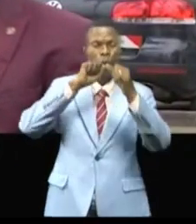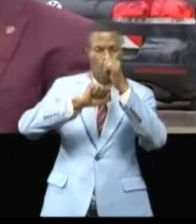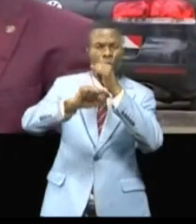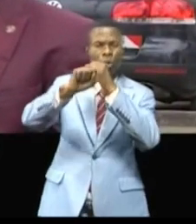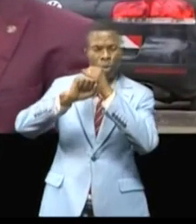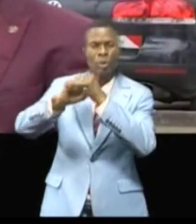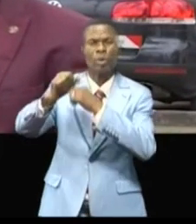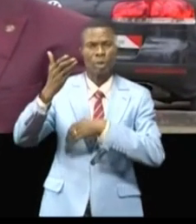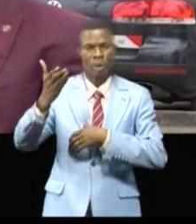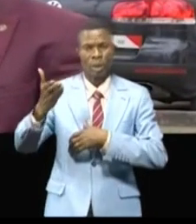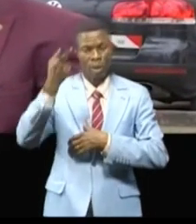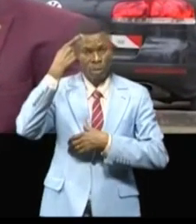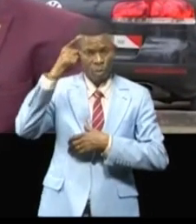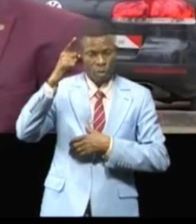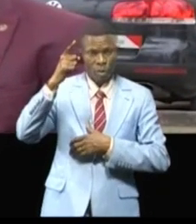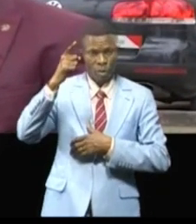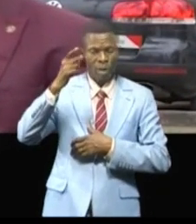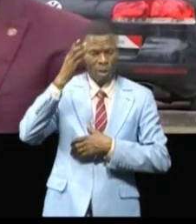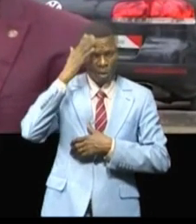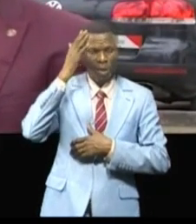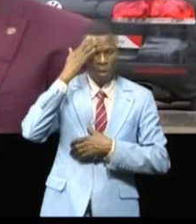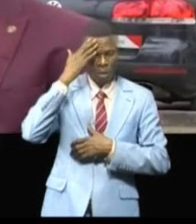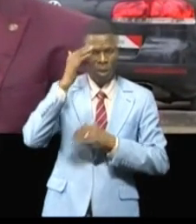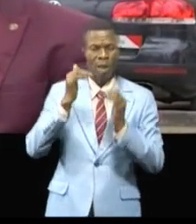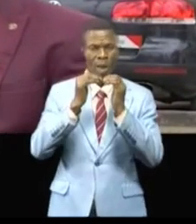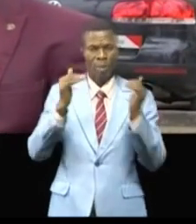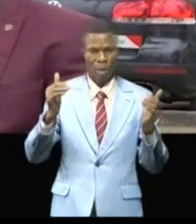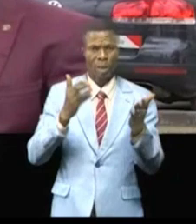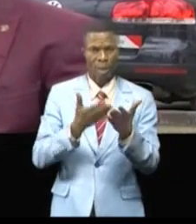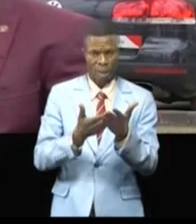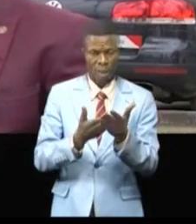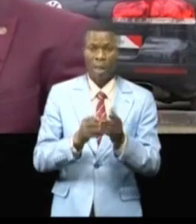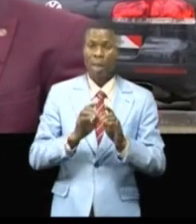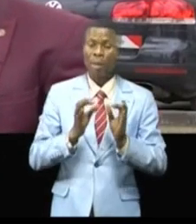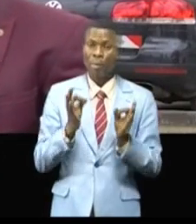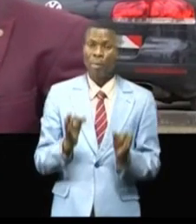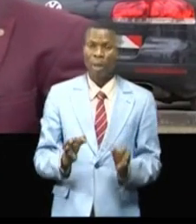sensibilisation-là pour qu'il puisse y avoir plus de paix. Mais maintenant,